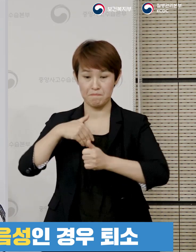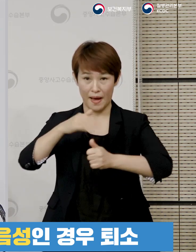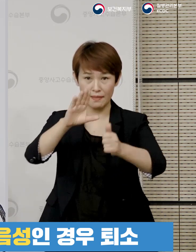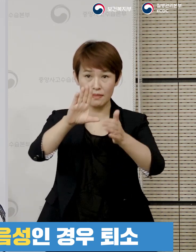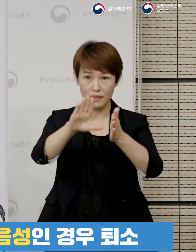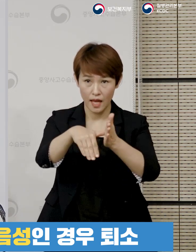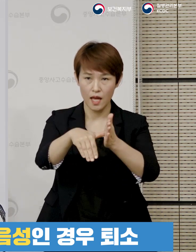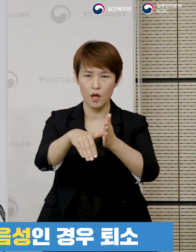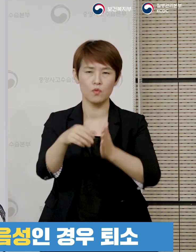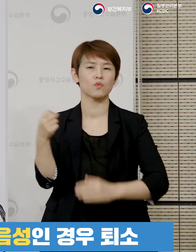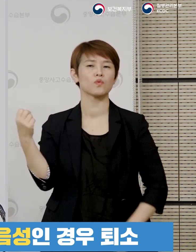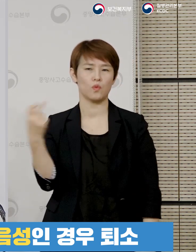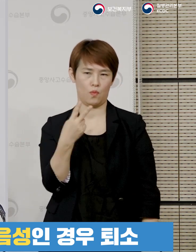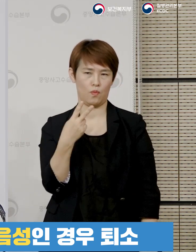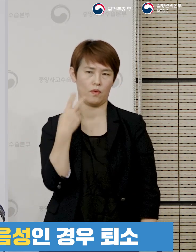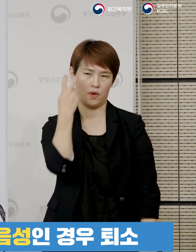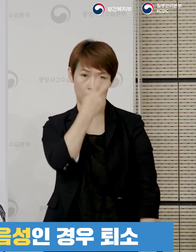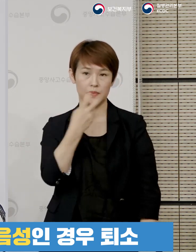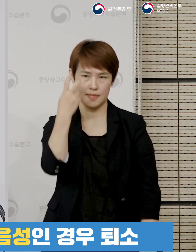때도